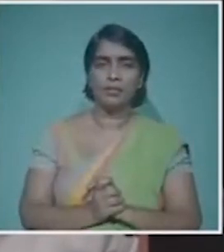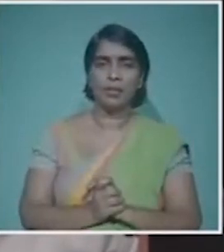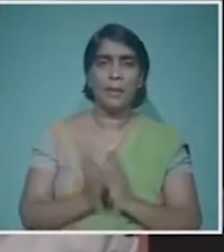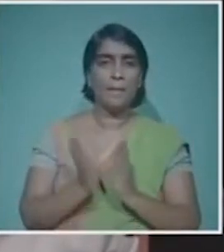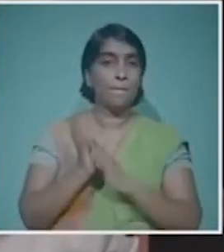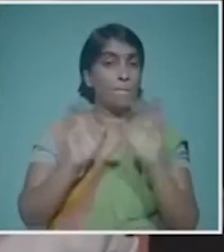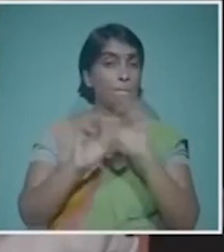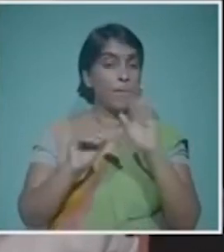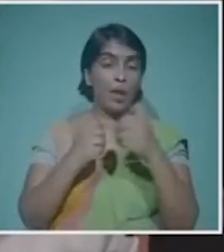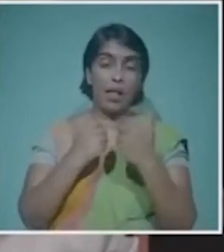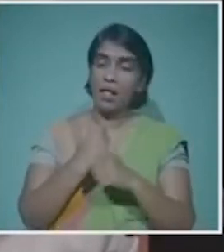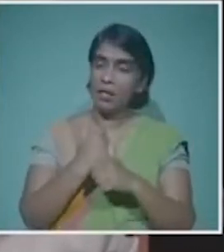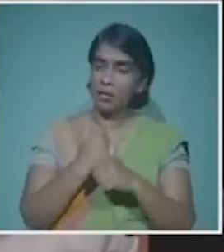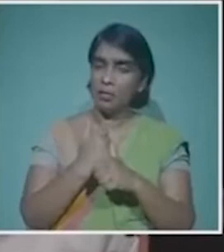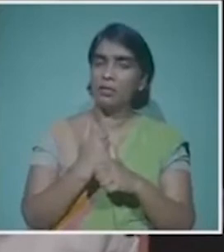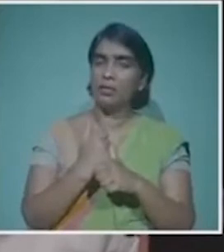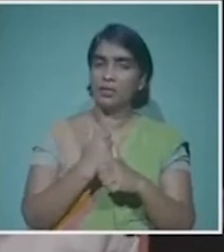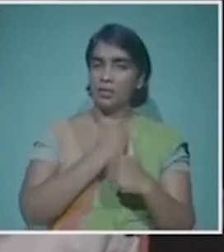මාධ්‍යයෙන් හැදුවට